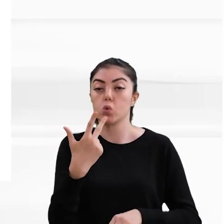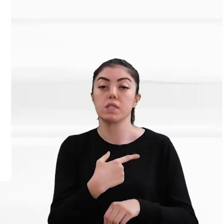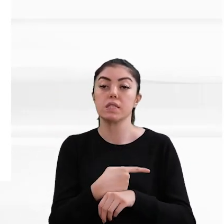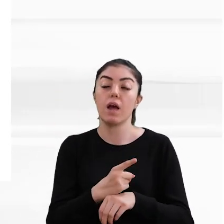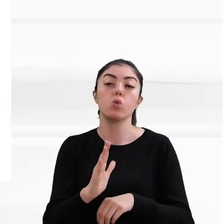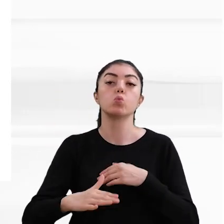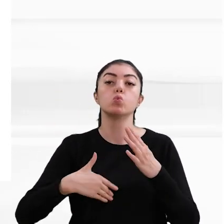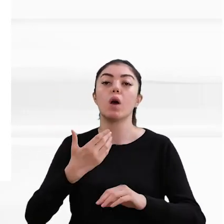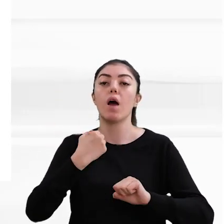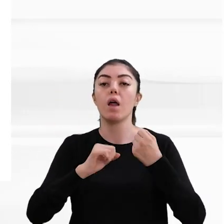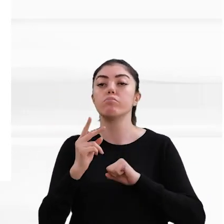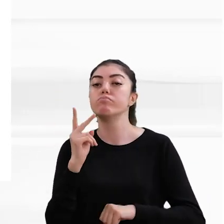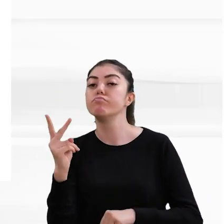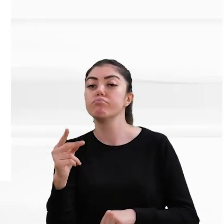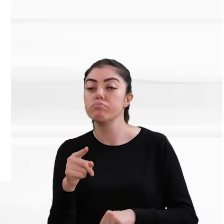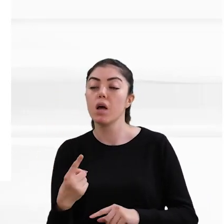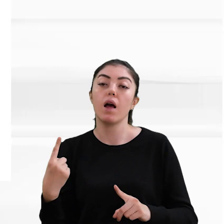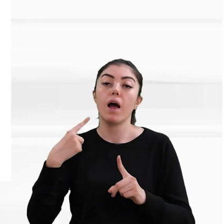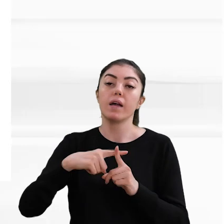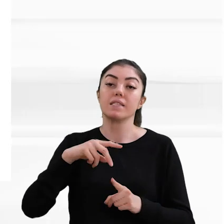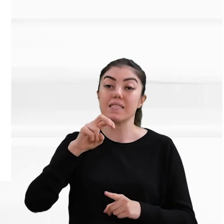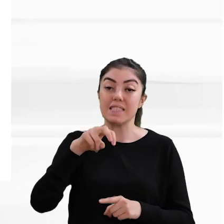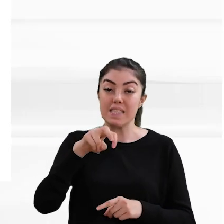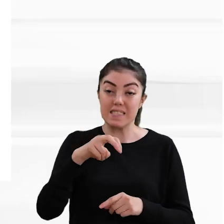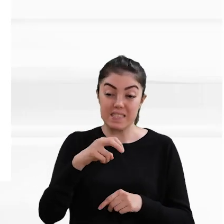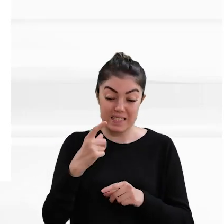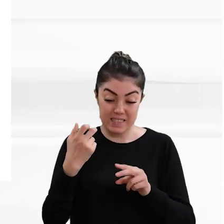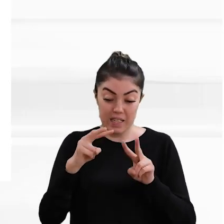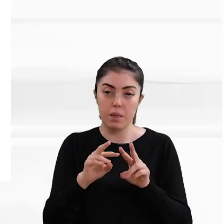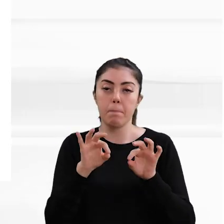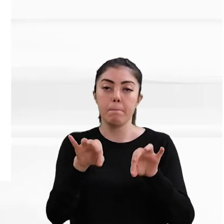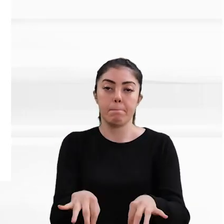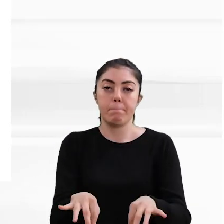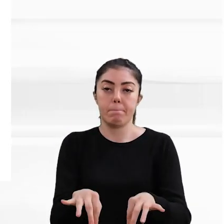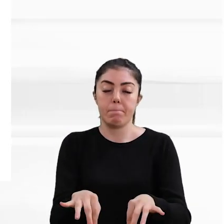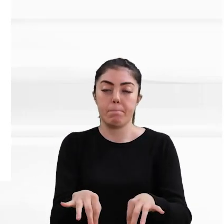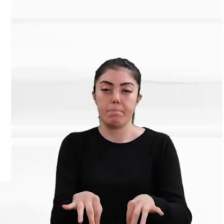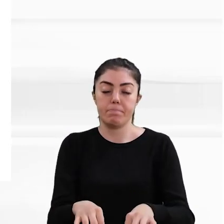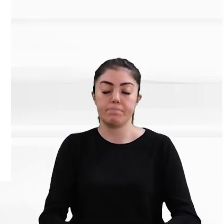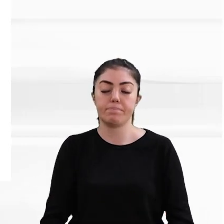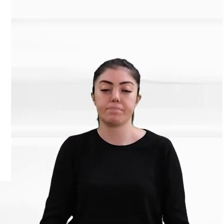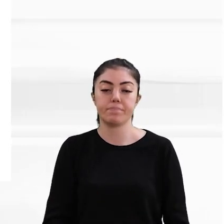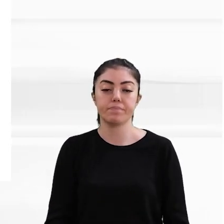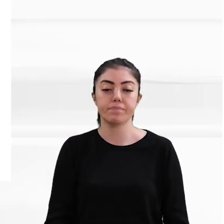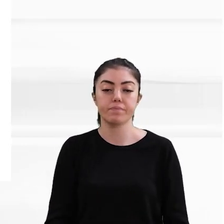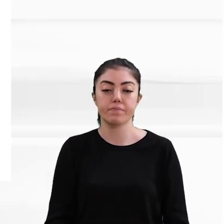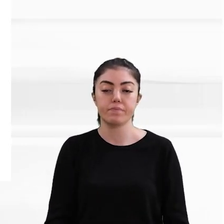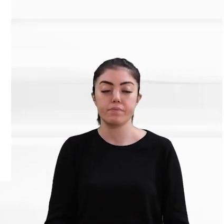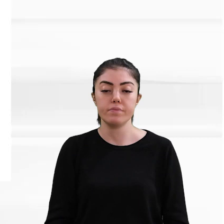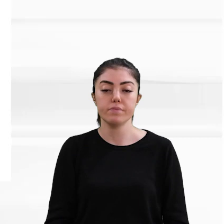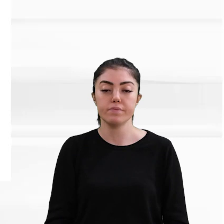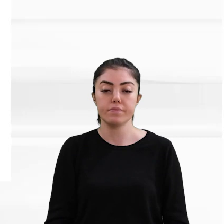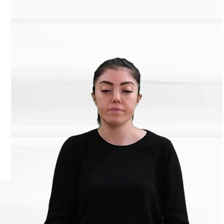konumunda bulunuyor. 3 saniye sonra hareketimiz artı 8. santimetreye gelmiş.